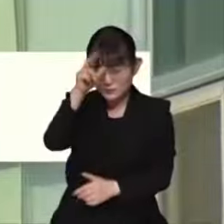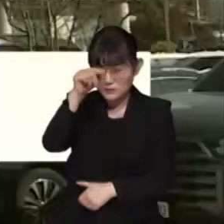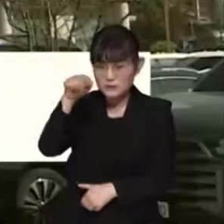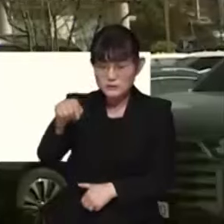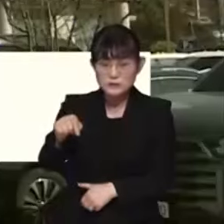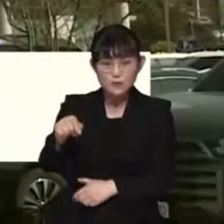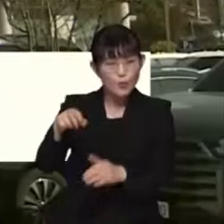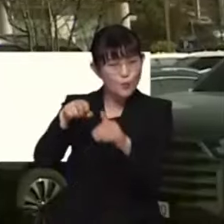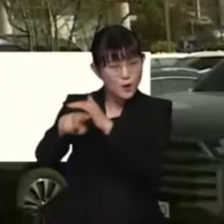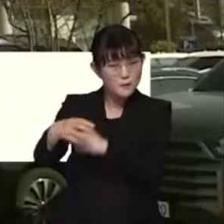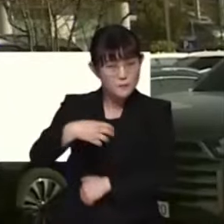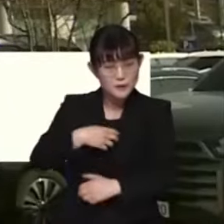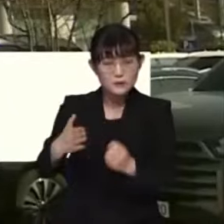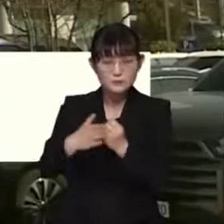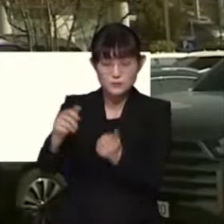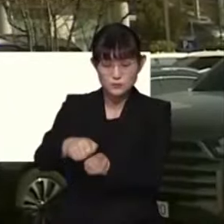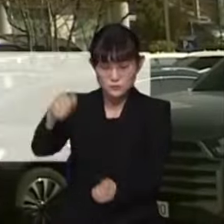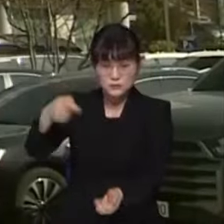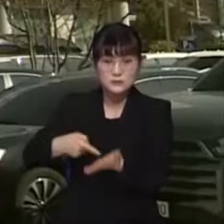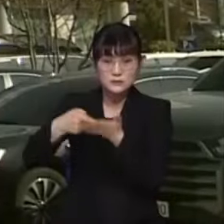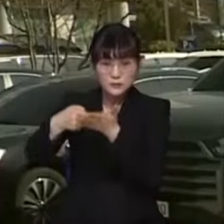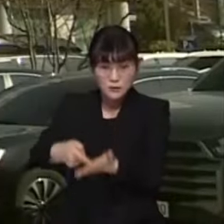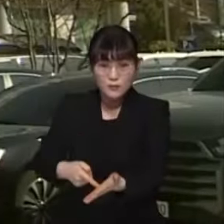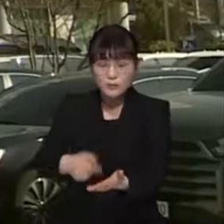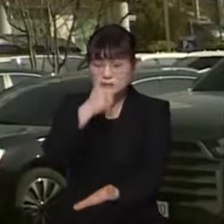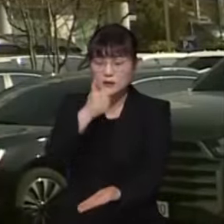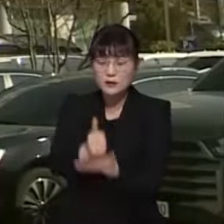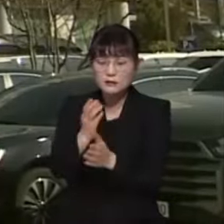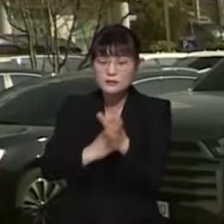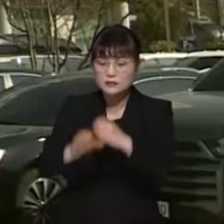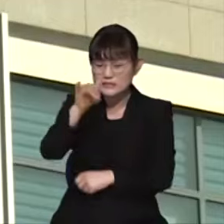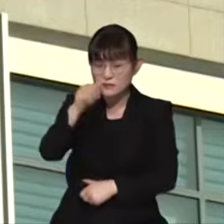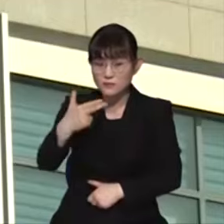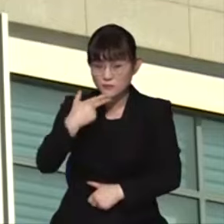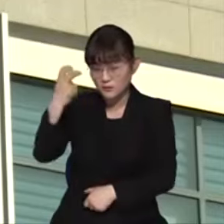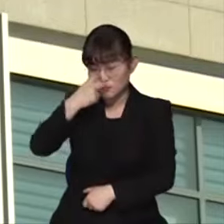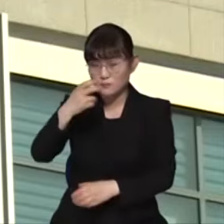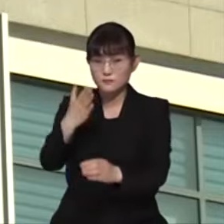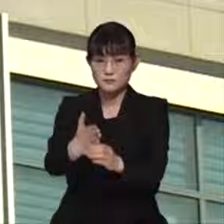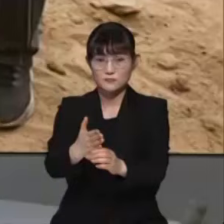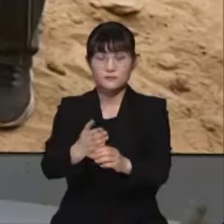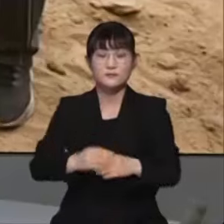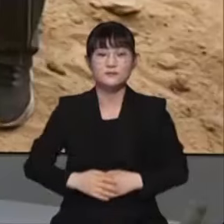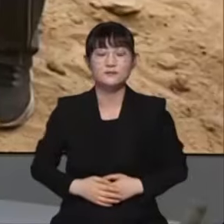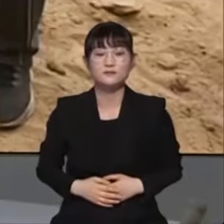도주 우려를 감안해 구속영장을 신청하고 여죄를 조사하고 있습니다.